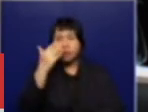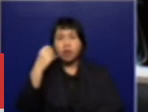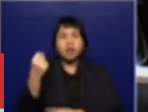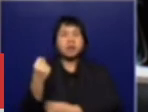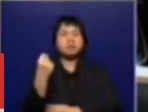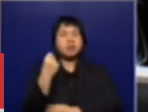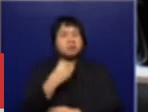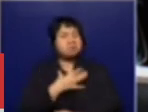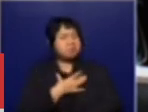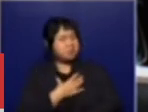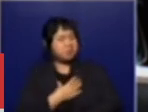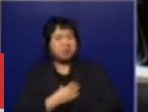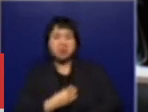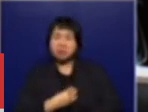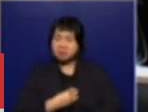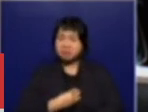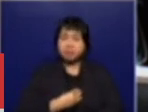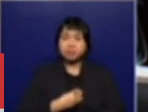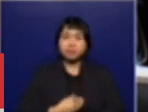วานมันเย้ายวนเหลือเกิน